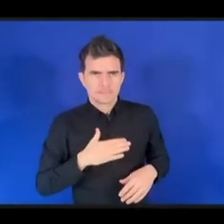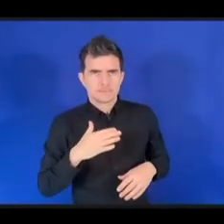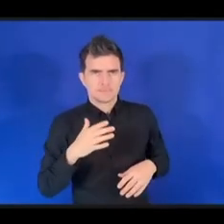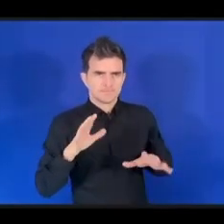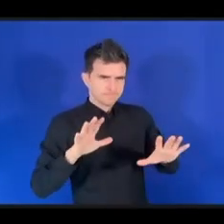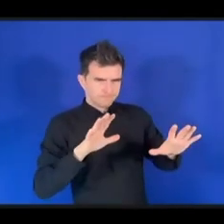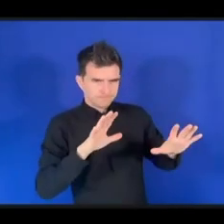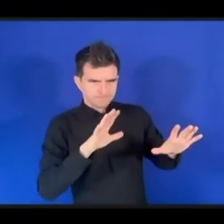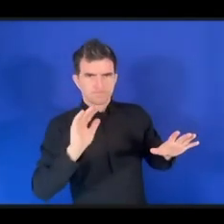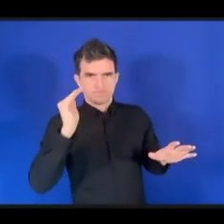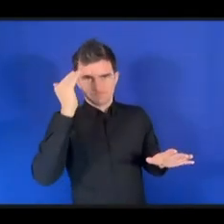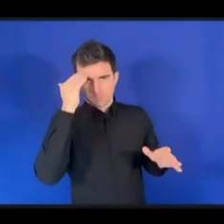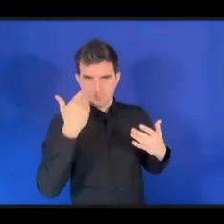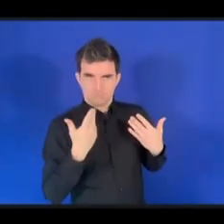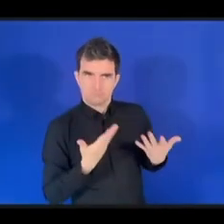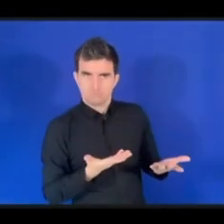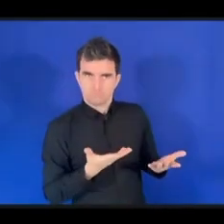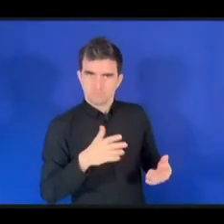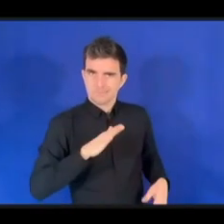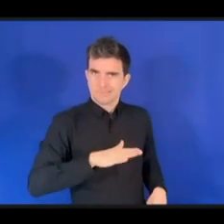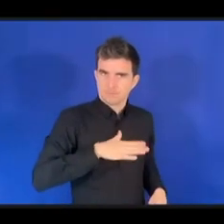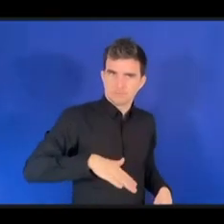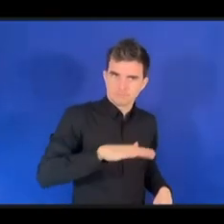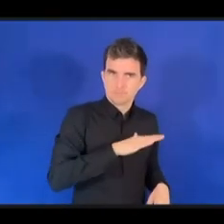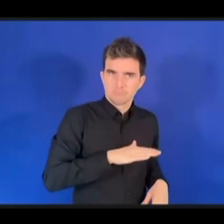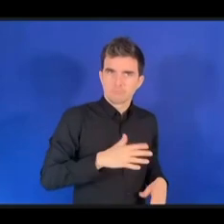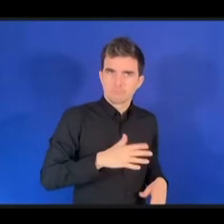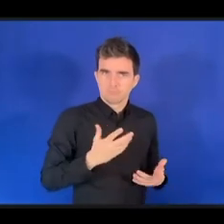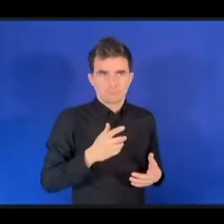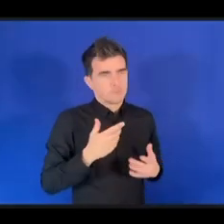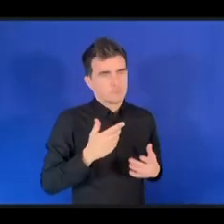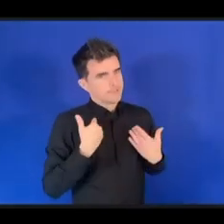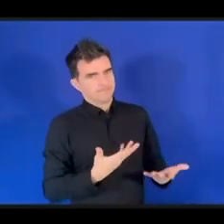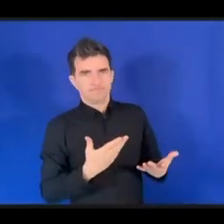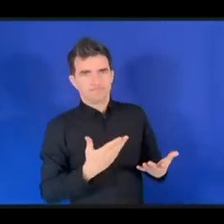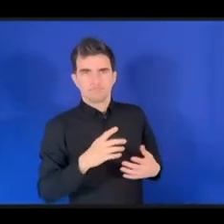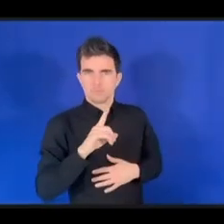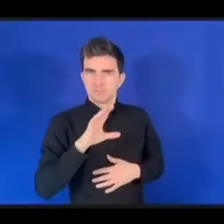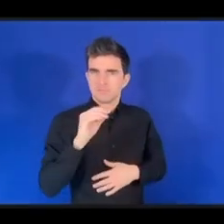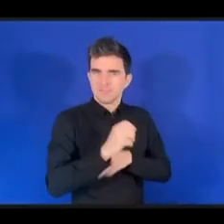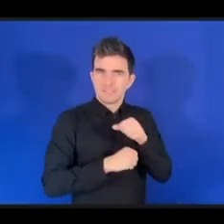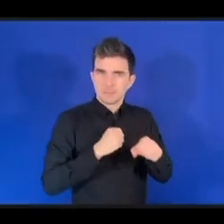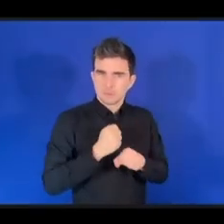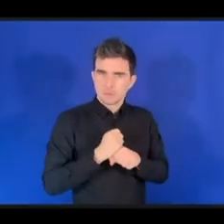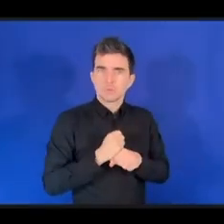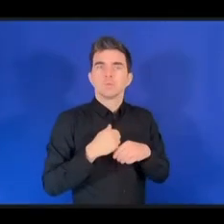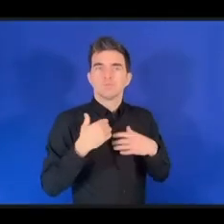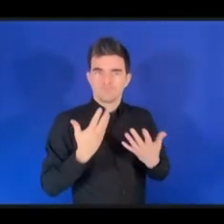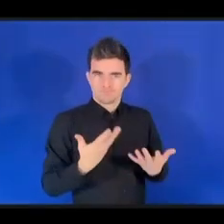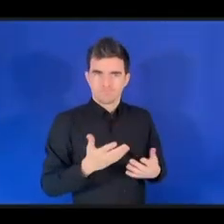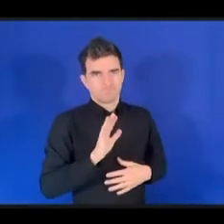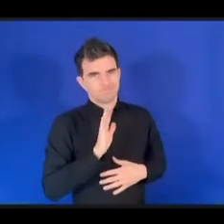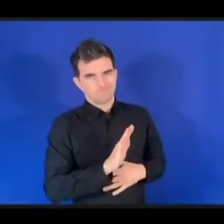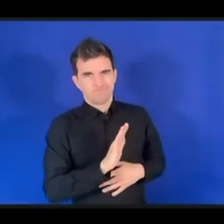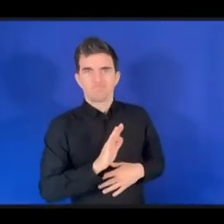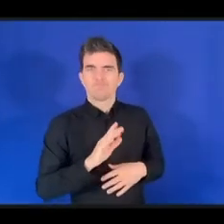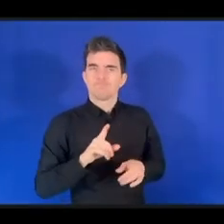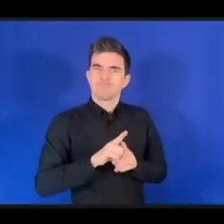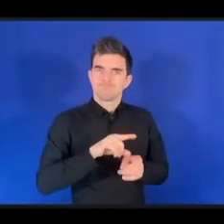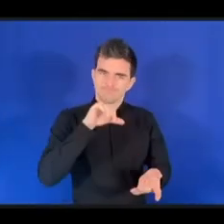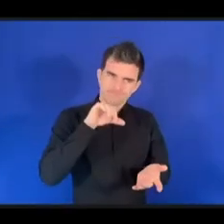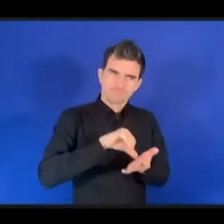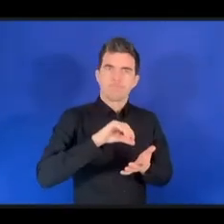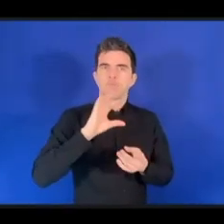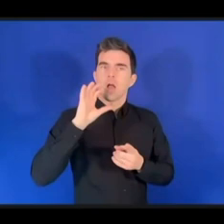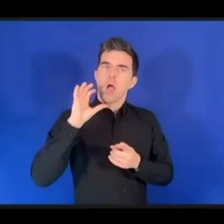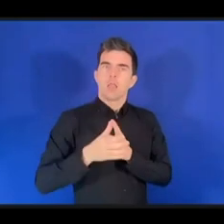时间当中，在150年的时间当中呢，京都又再次成为了日本的文化之都。在京都，你可以尽享